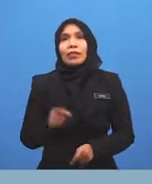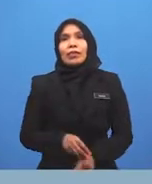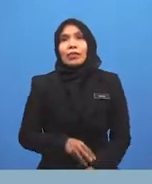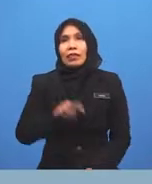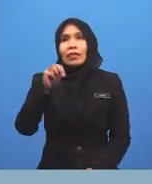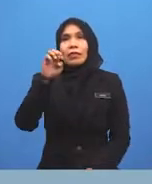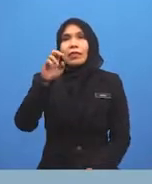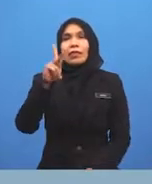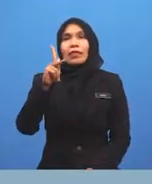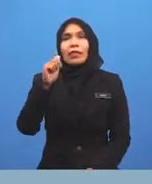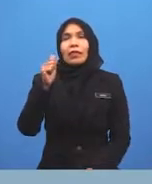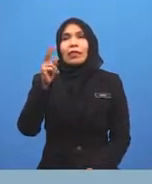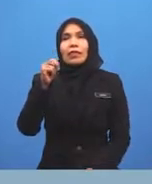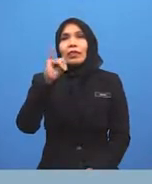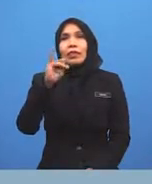elektrik.